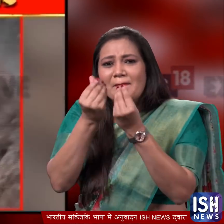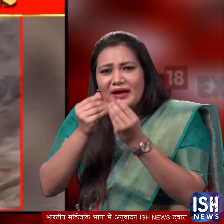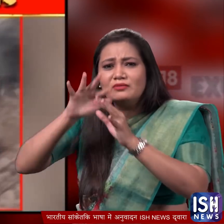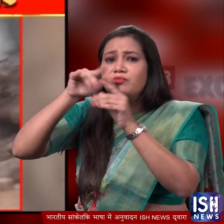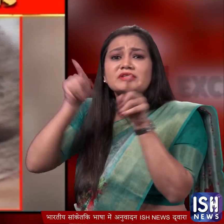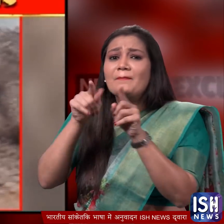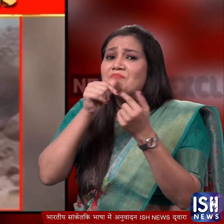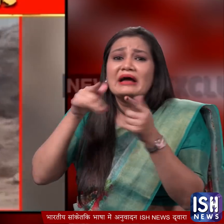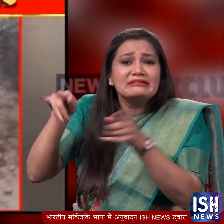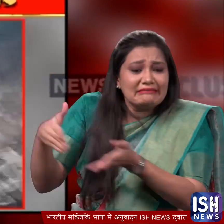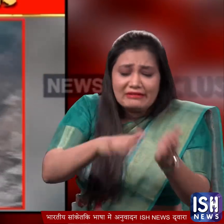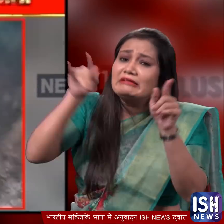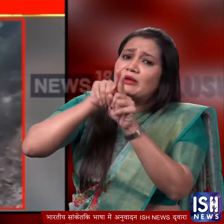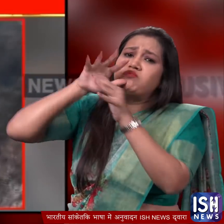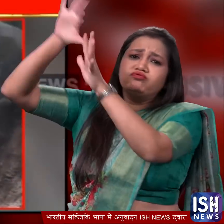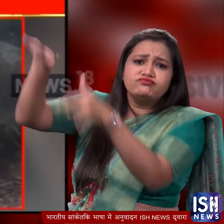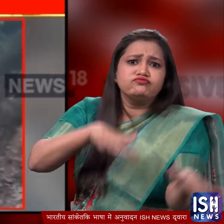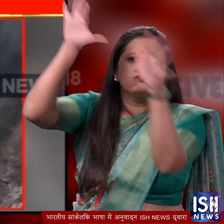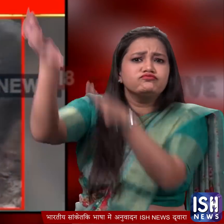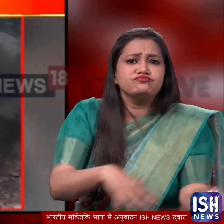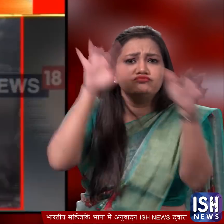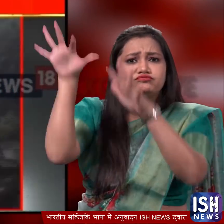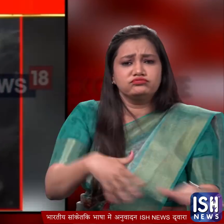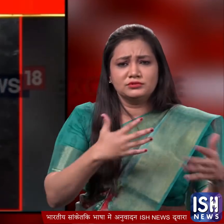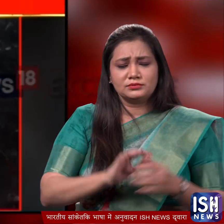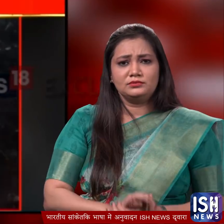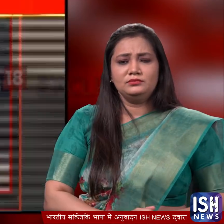पौधे और मिट्टी भी पानी की तरह नीचे गिरते दिखे।